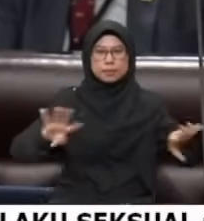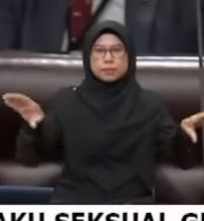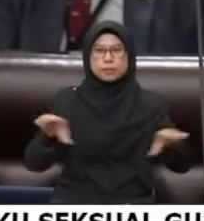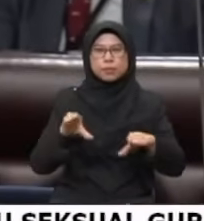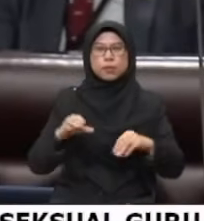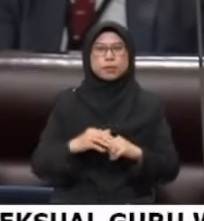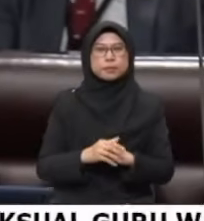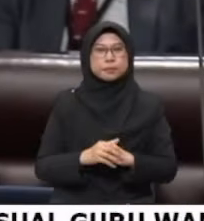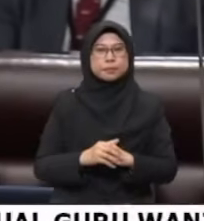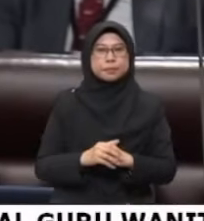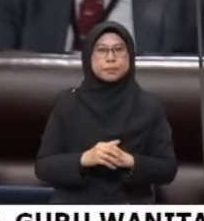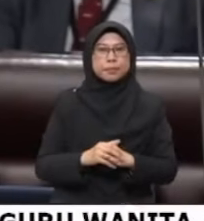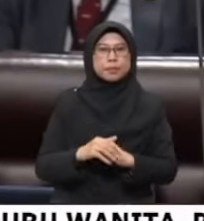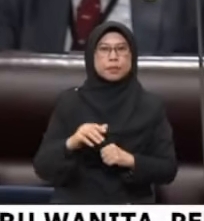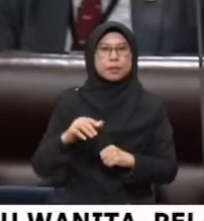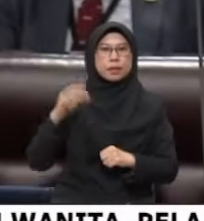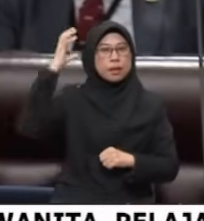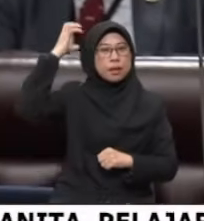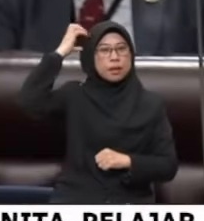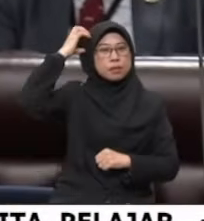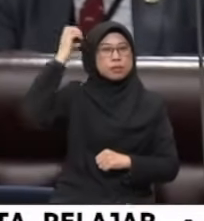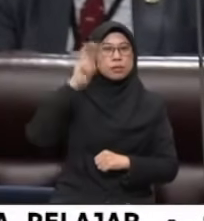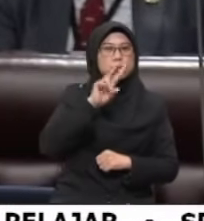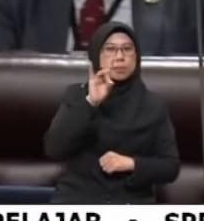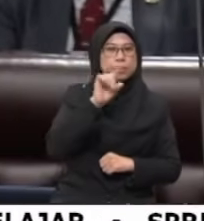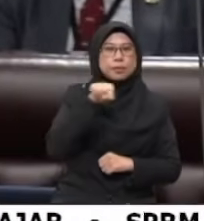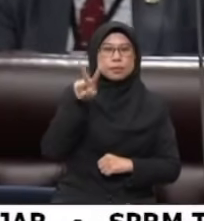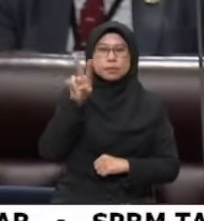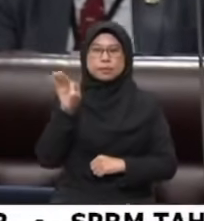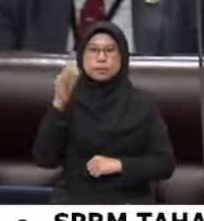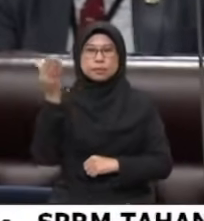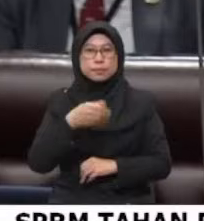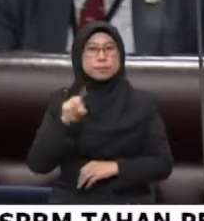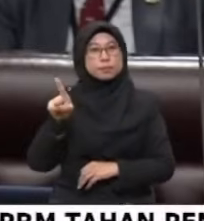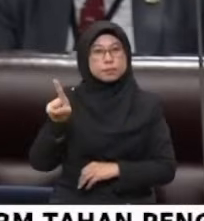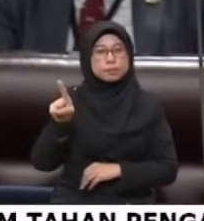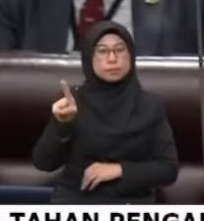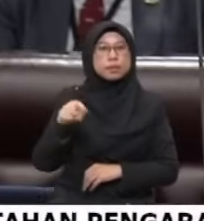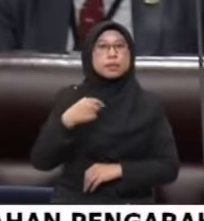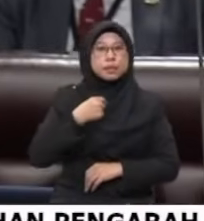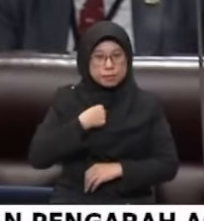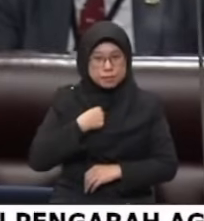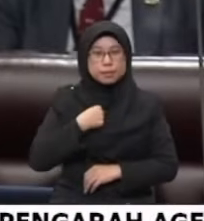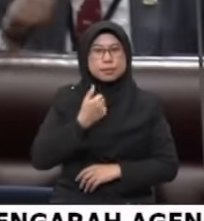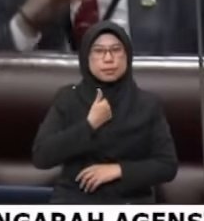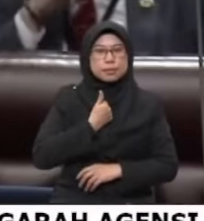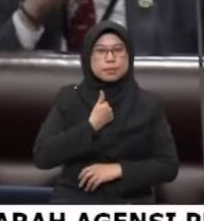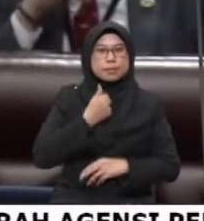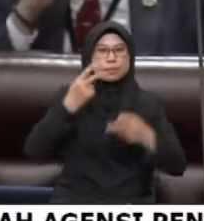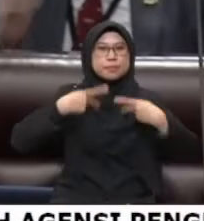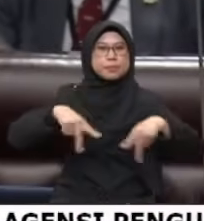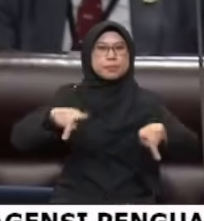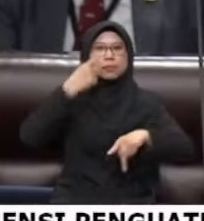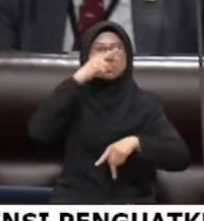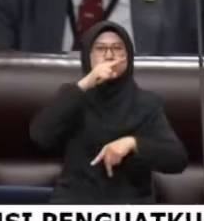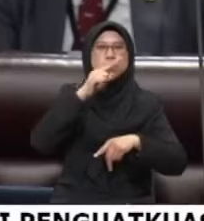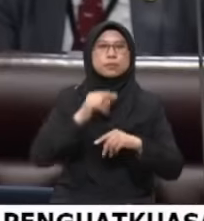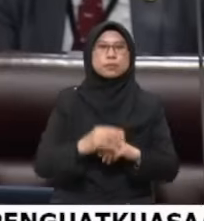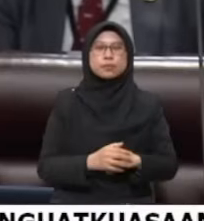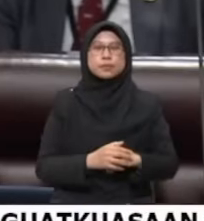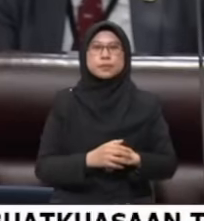luang perabang laus pada 2829 Januari yang lalu saya sendiri telah mengambil peluang untuk